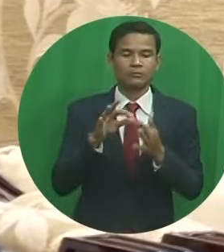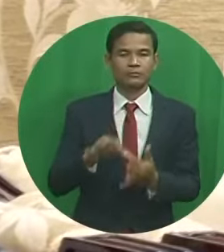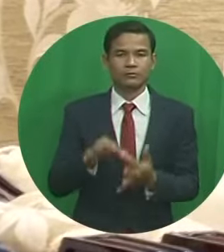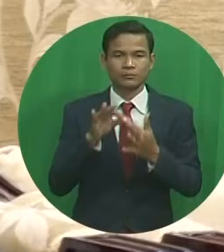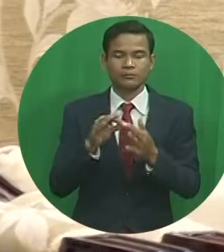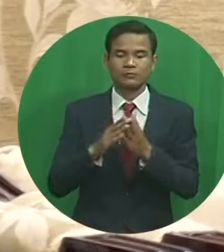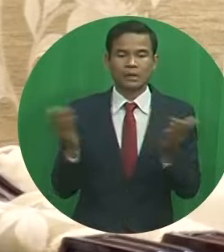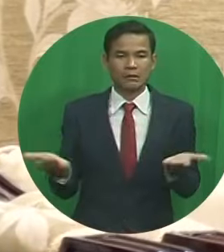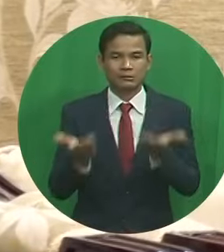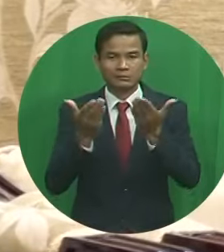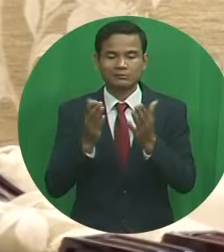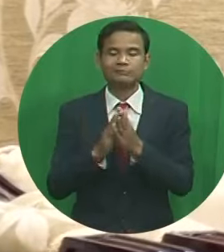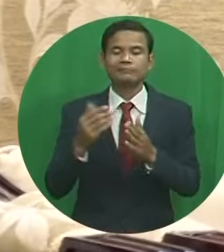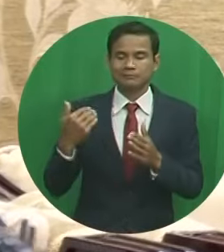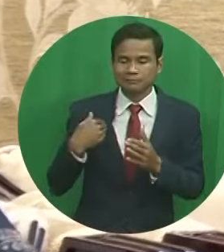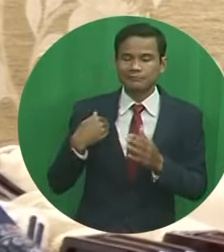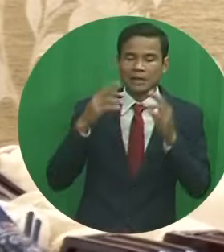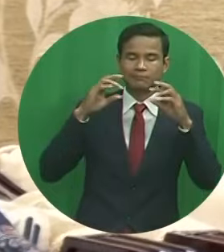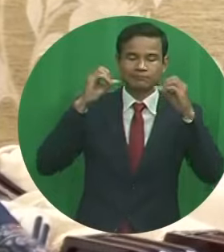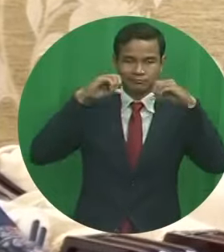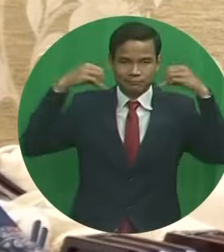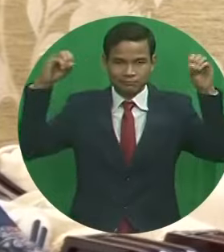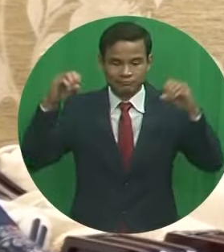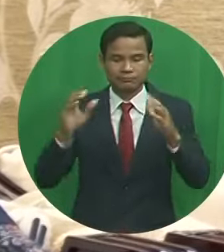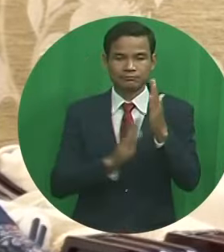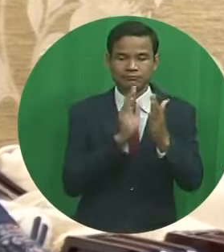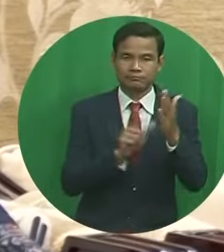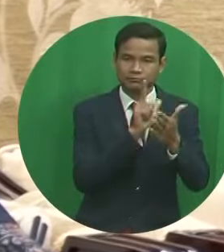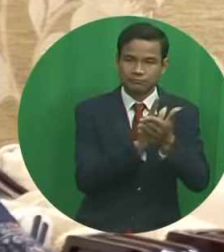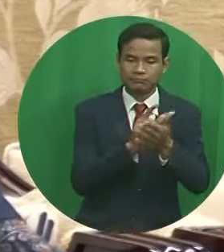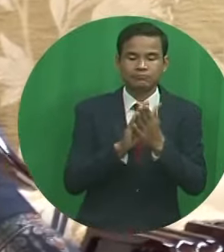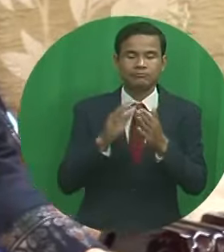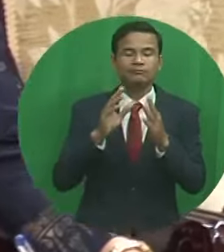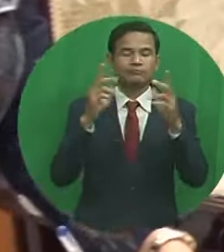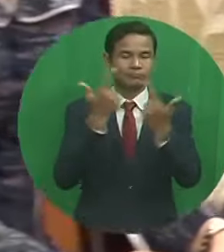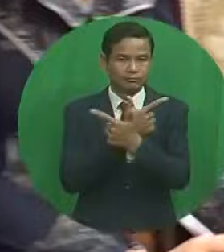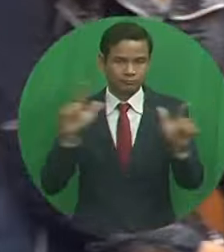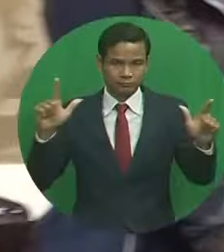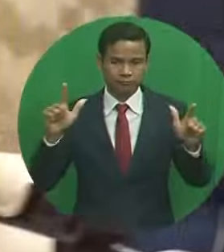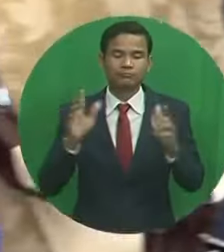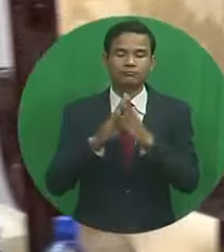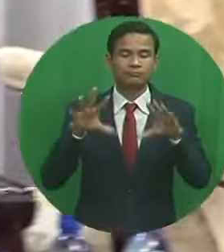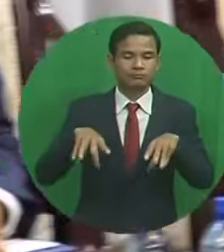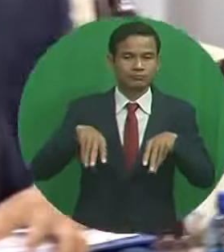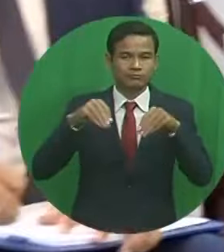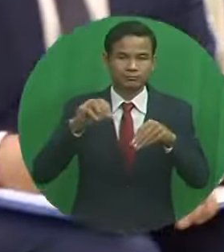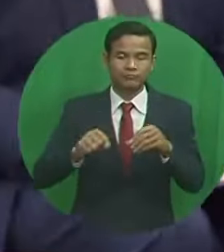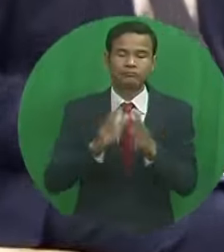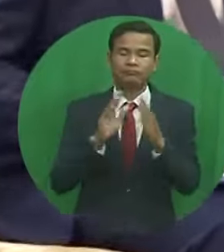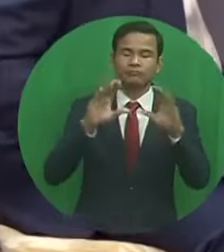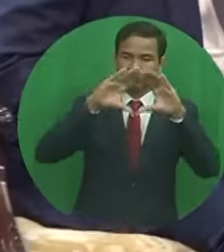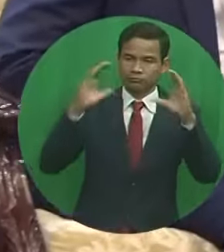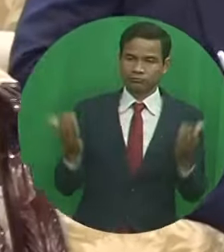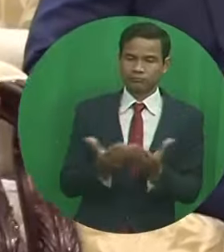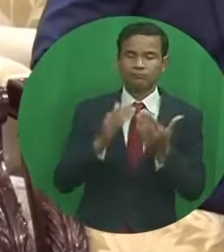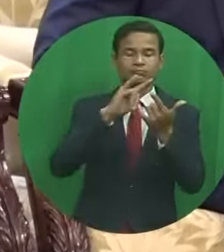កើងកិត្យានុភាពជាតិឯករាជ្យនិងការការពារអធិបតេយ្យជាតិក្នុងខណៈដែលពិភពលោកមានស្ថានភាពប្រែប្រួល